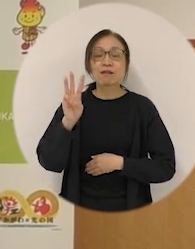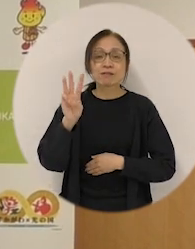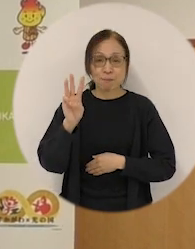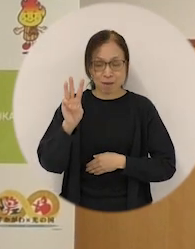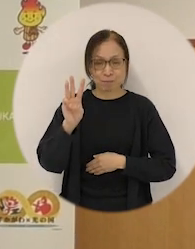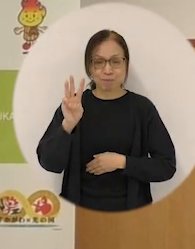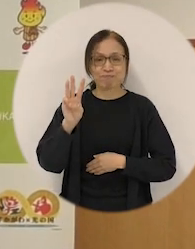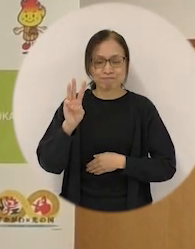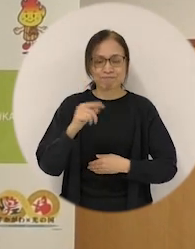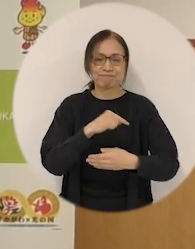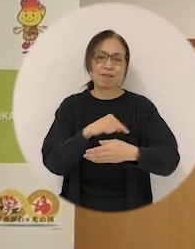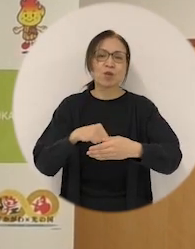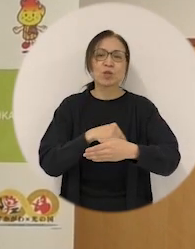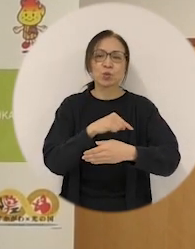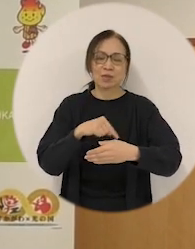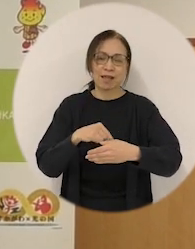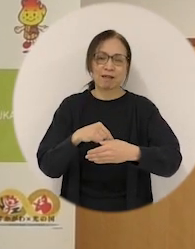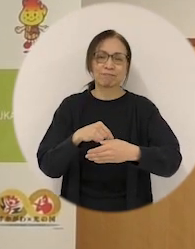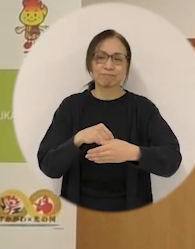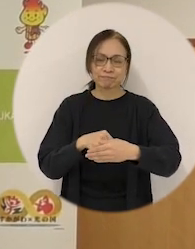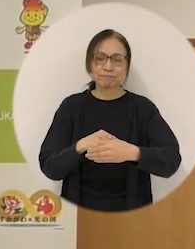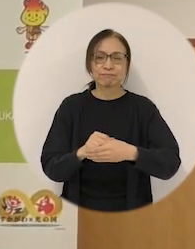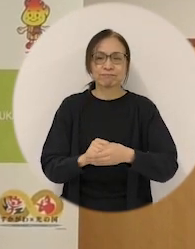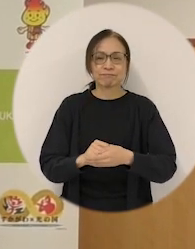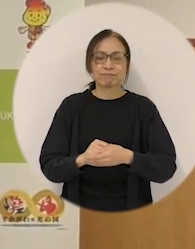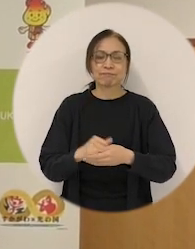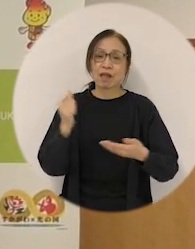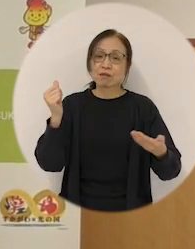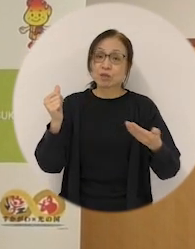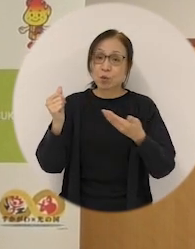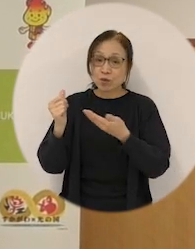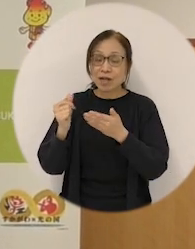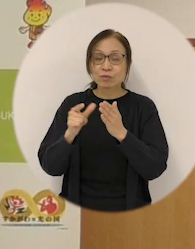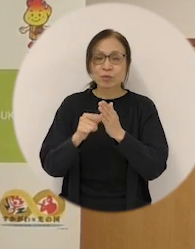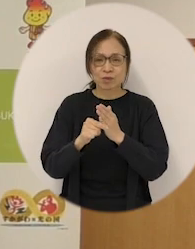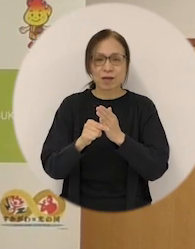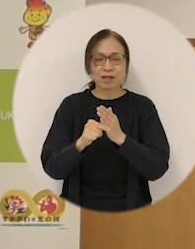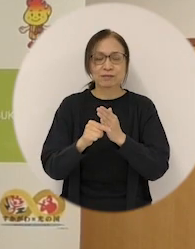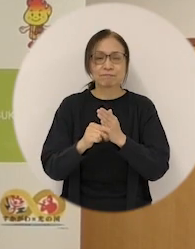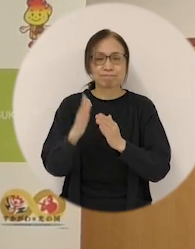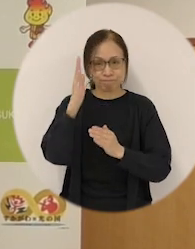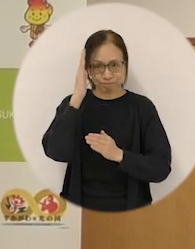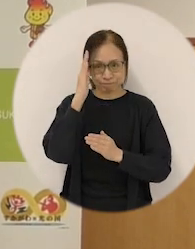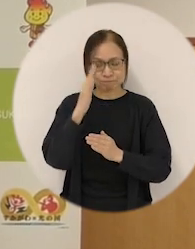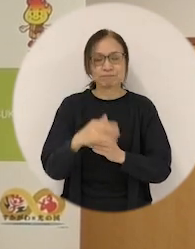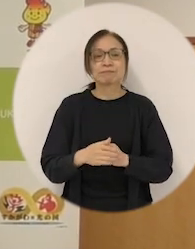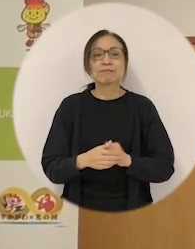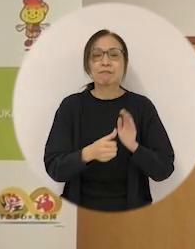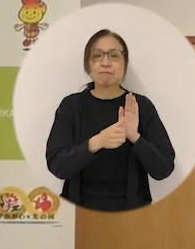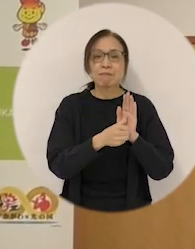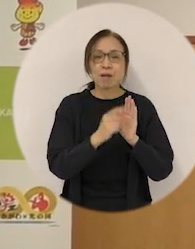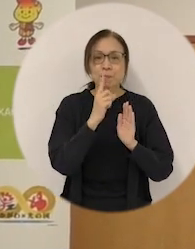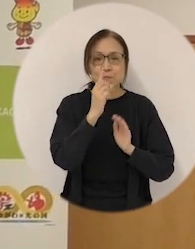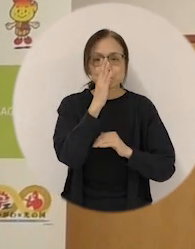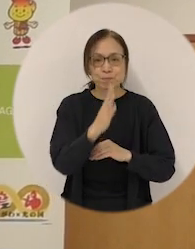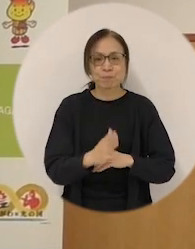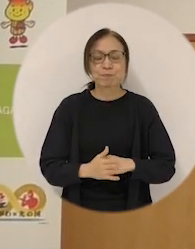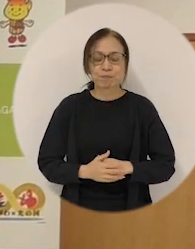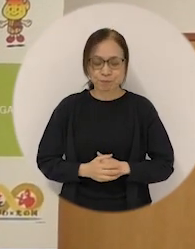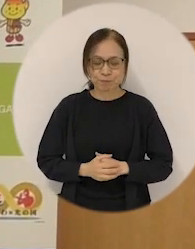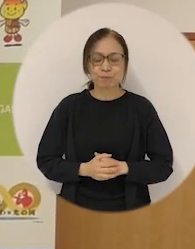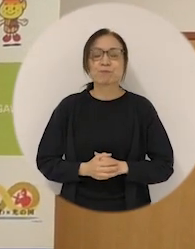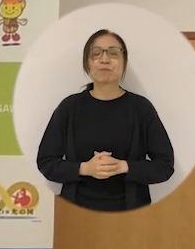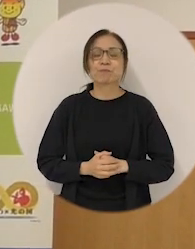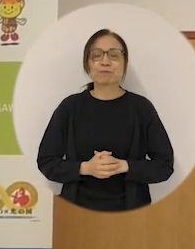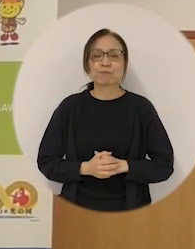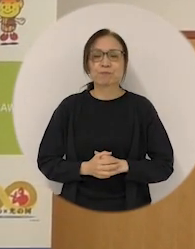都市とのデザインマンホール蓋の交換についてご質問がある方は挙手をしていただきまして報道機関名と氏名を述べてからお願いい